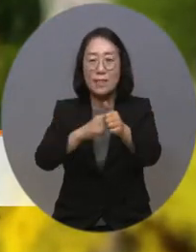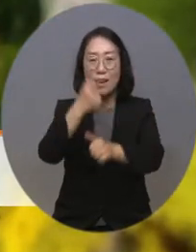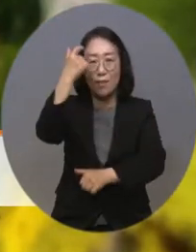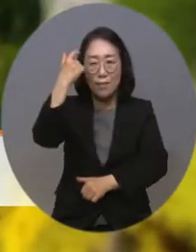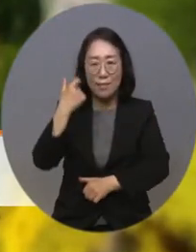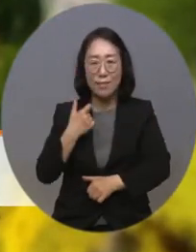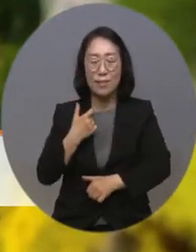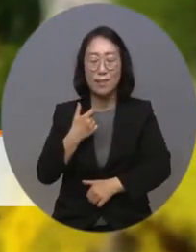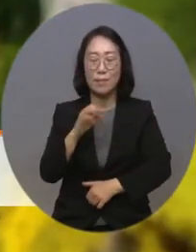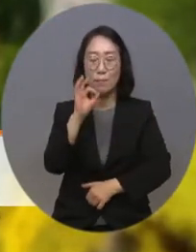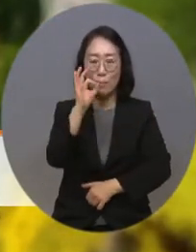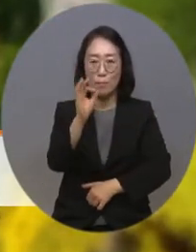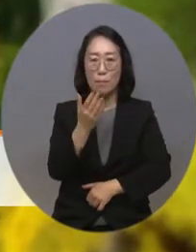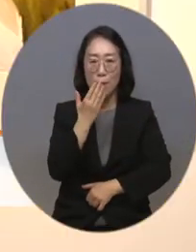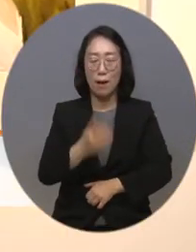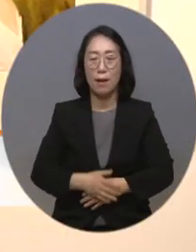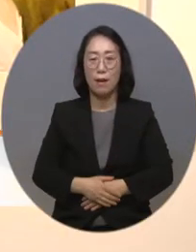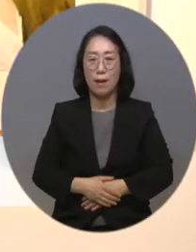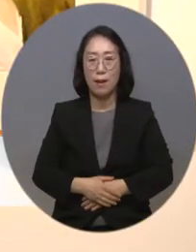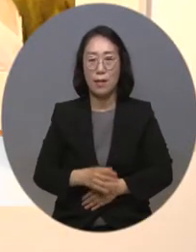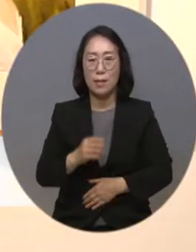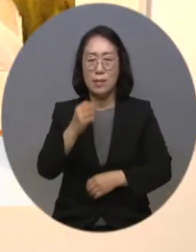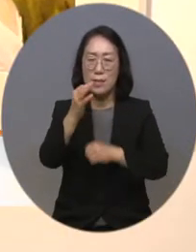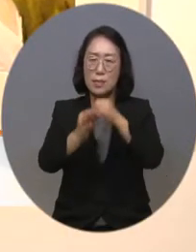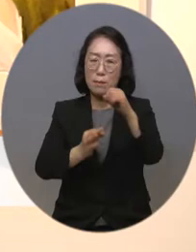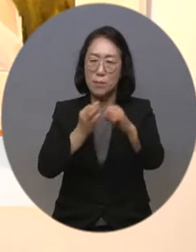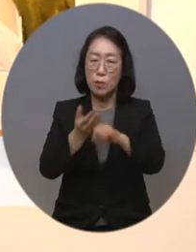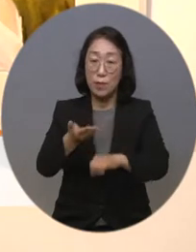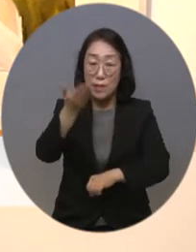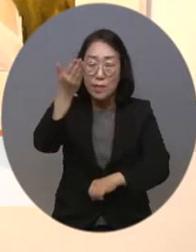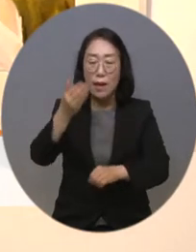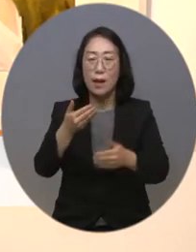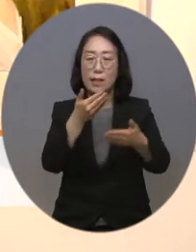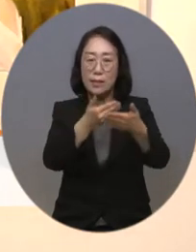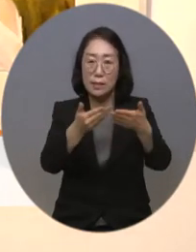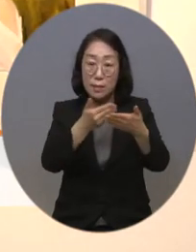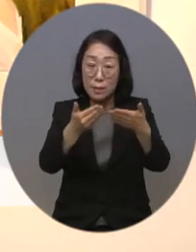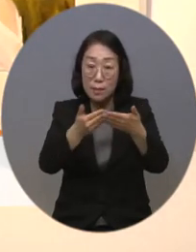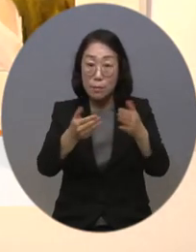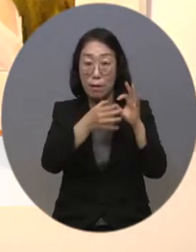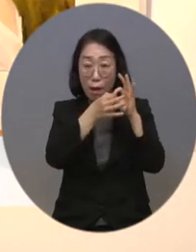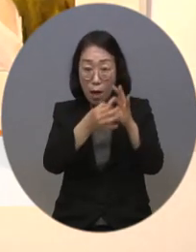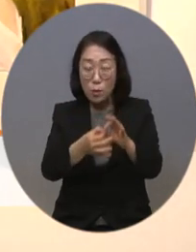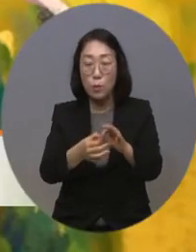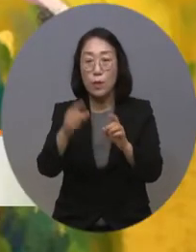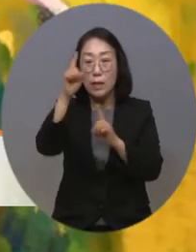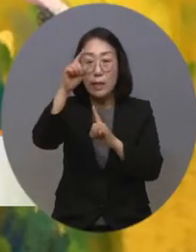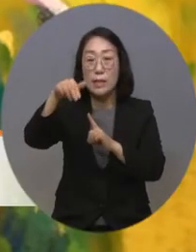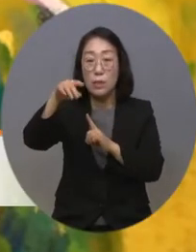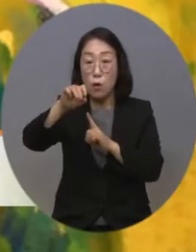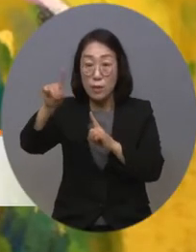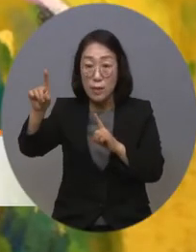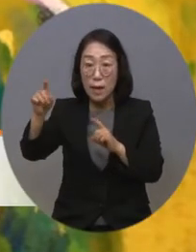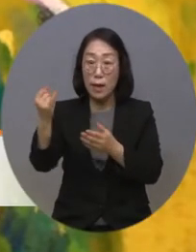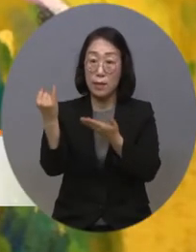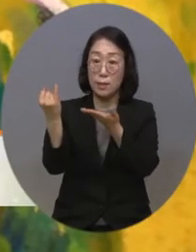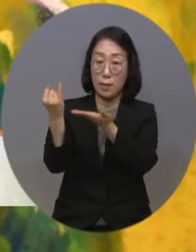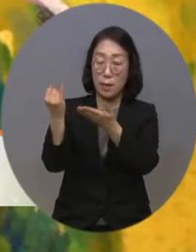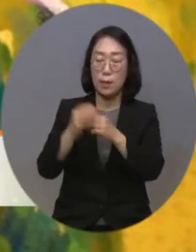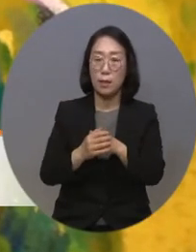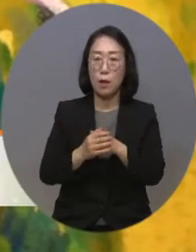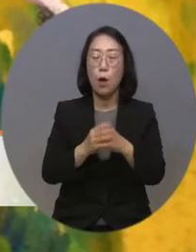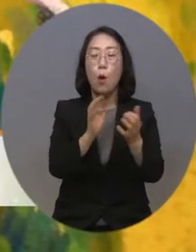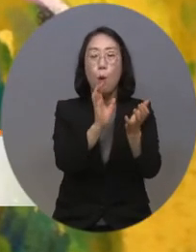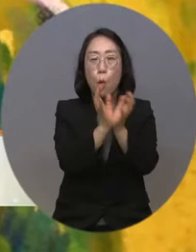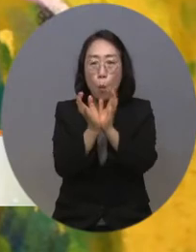느껴집니다. 10여 년째 자연을 그려온 서양화가 이정자 작가는 꽃과 나무 등